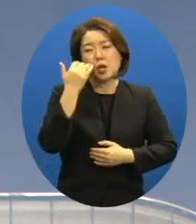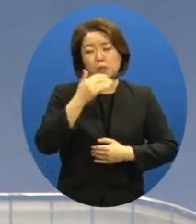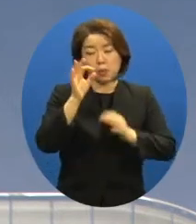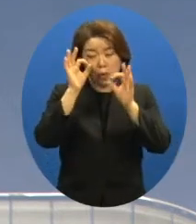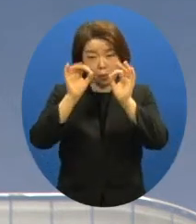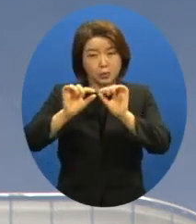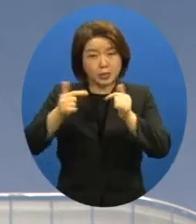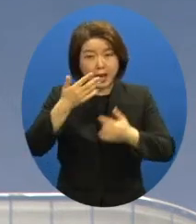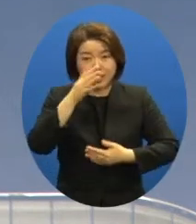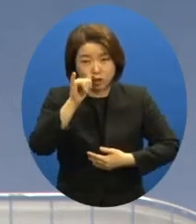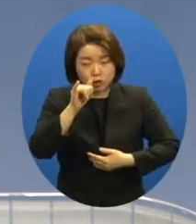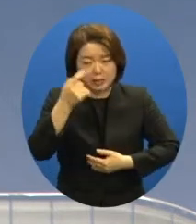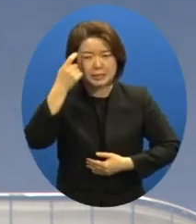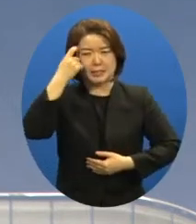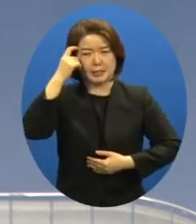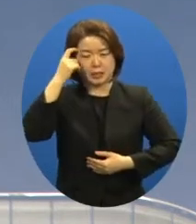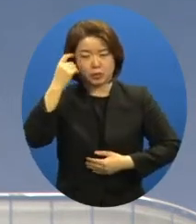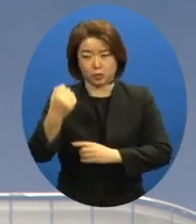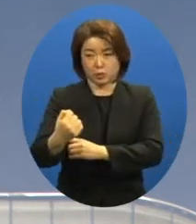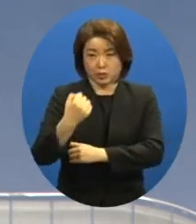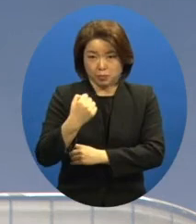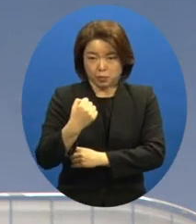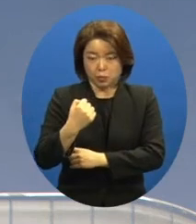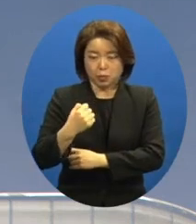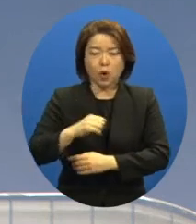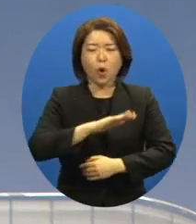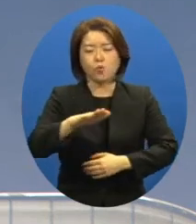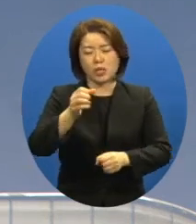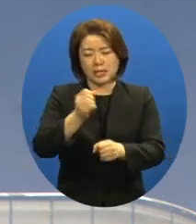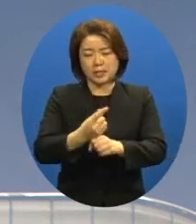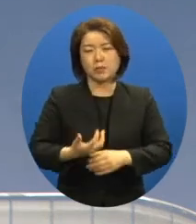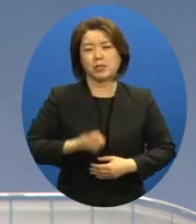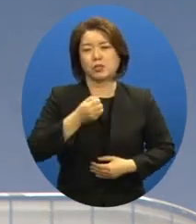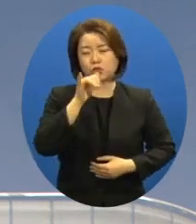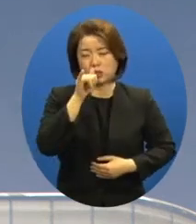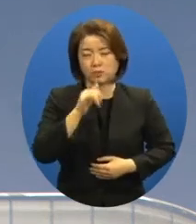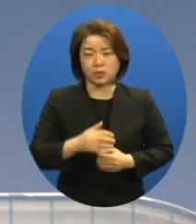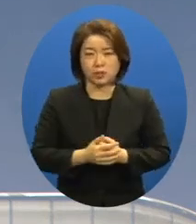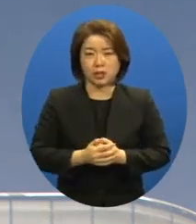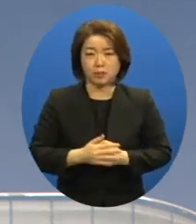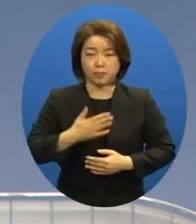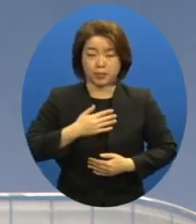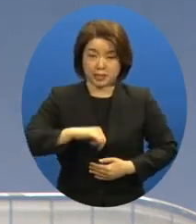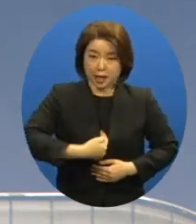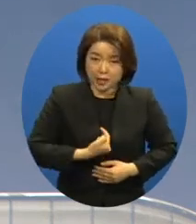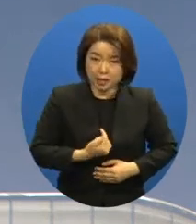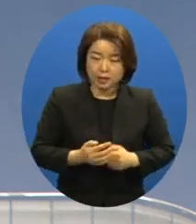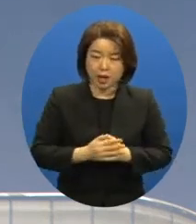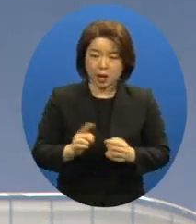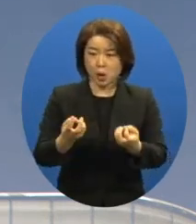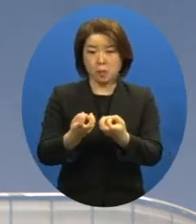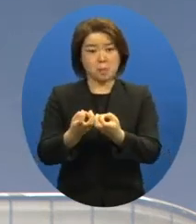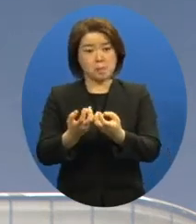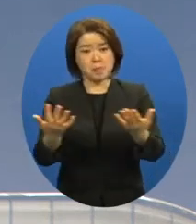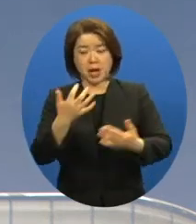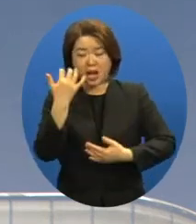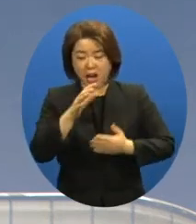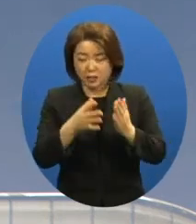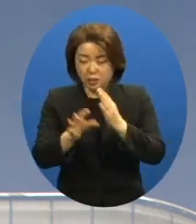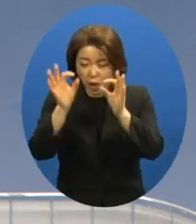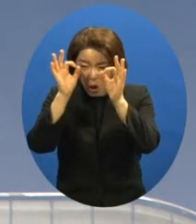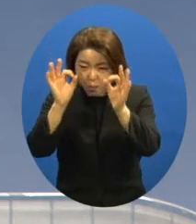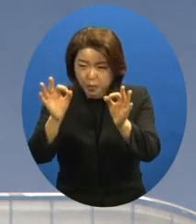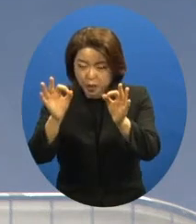수 있는 의지도 능력도 우리에게 이미 있습니다. 스스로가 어쩔 수 없이 음란물을